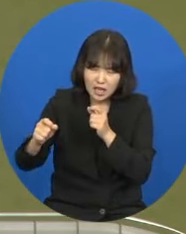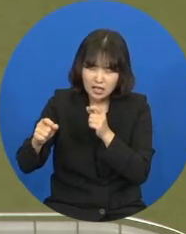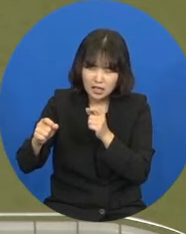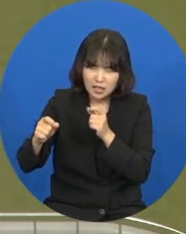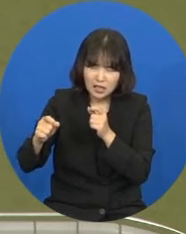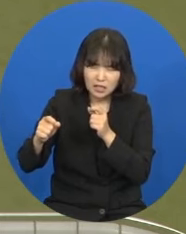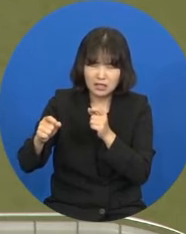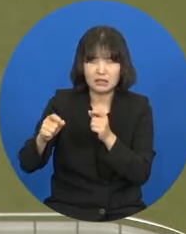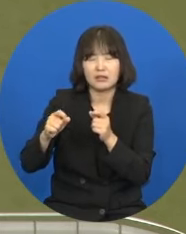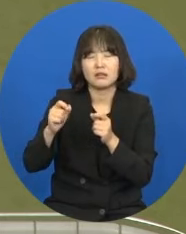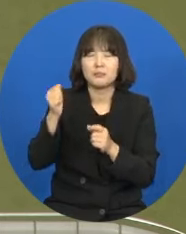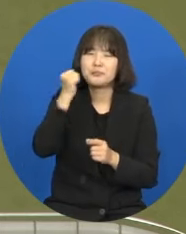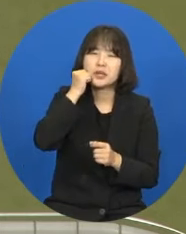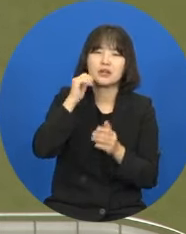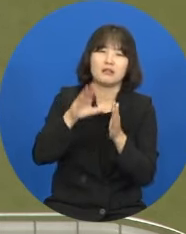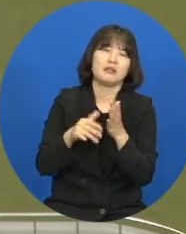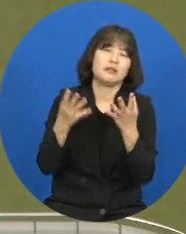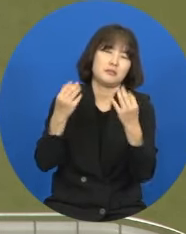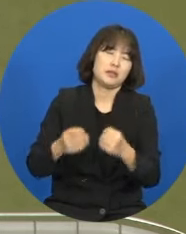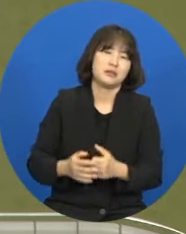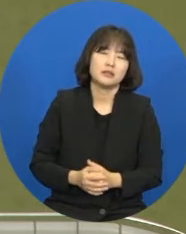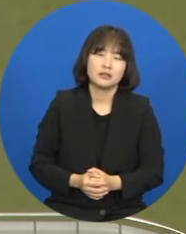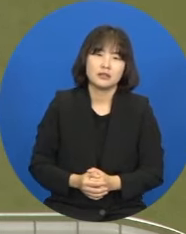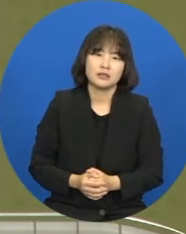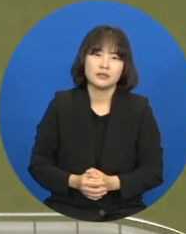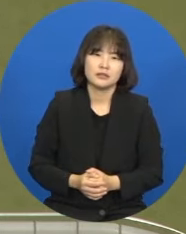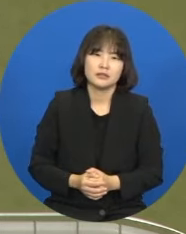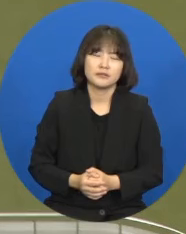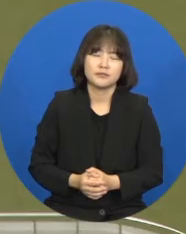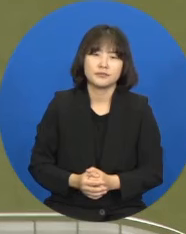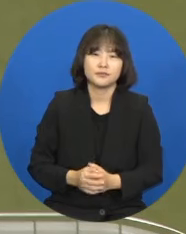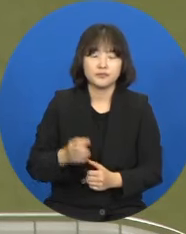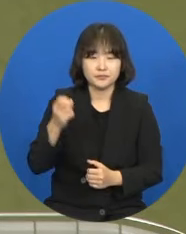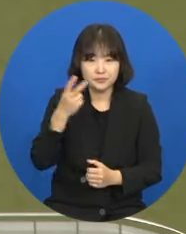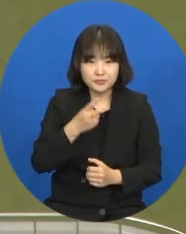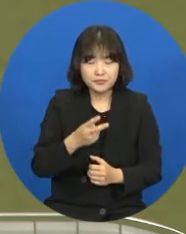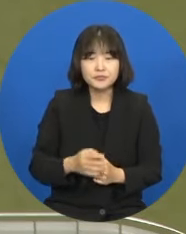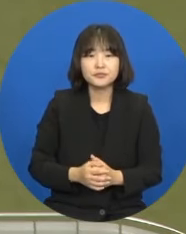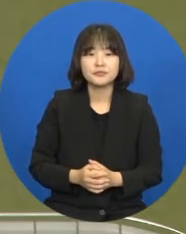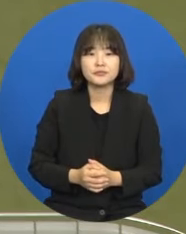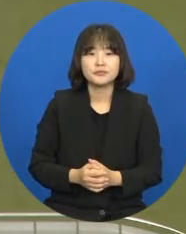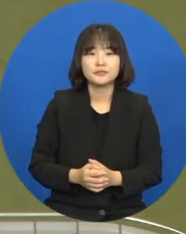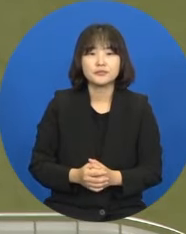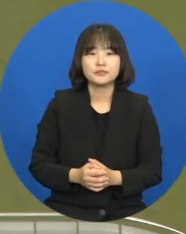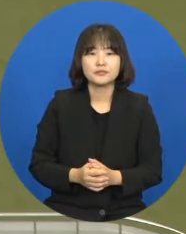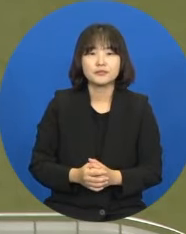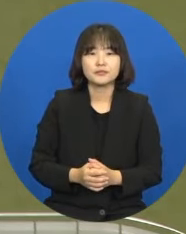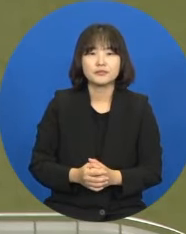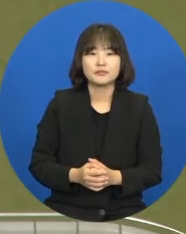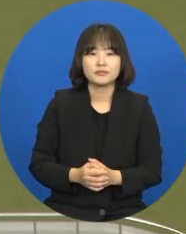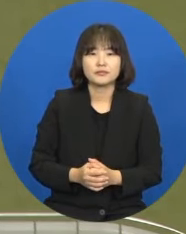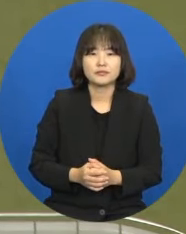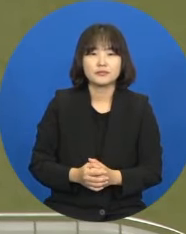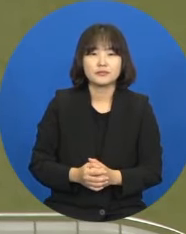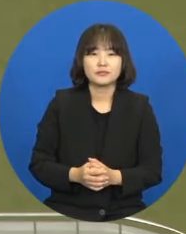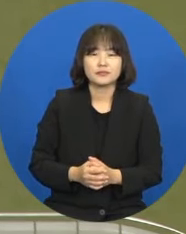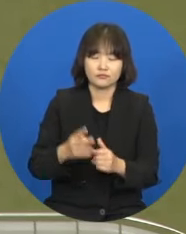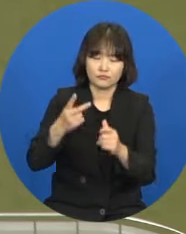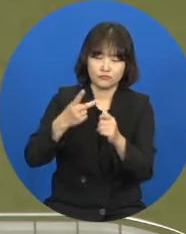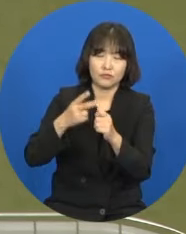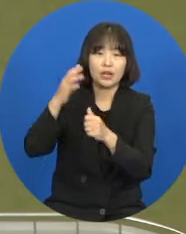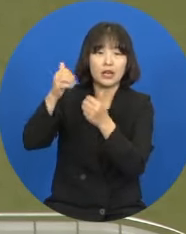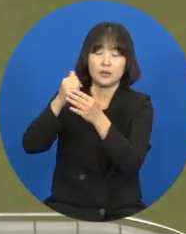지라 기도였다는 겁니다데 더 나가서 더 근본적인 이유가 바로 하나님의 말씀이